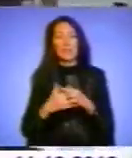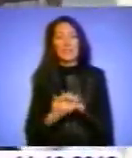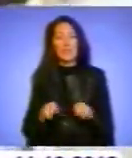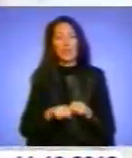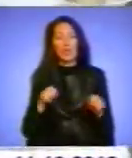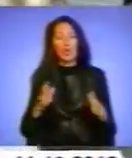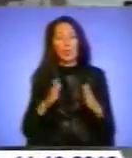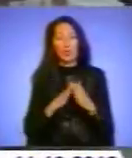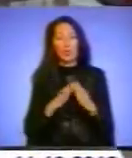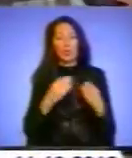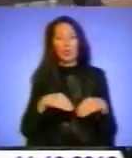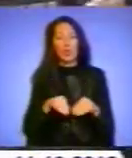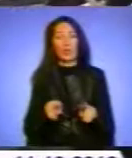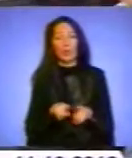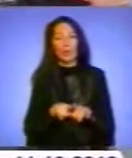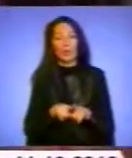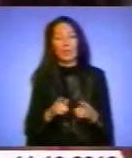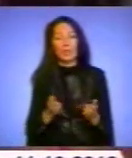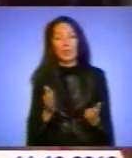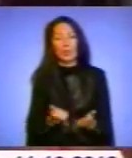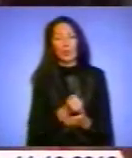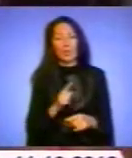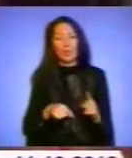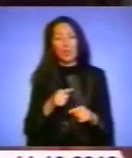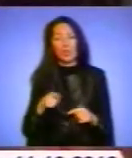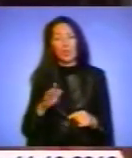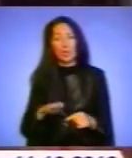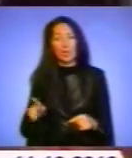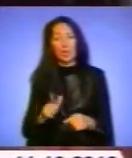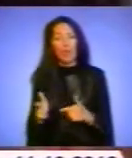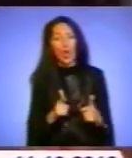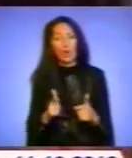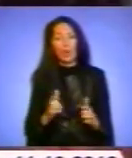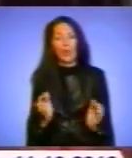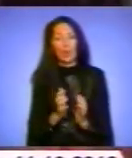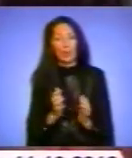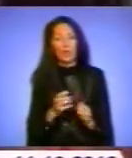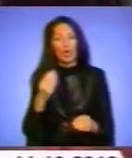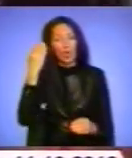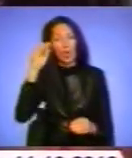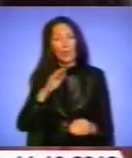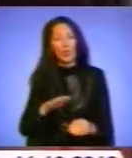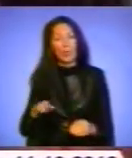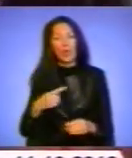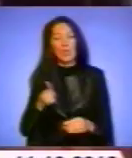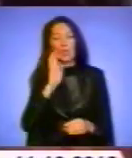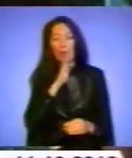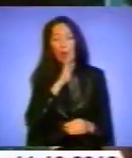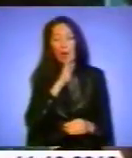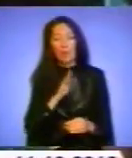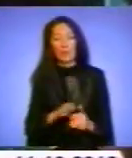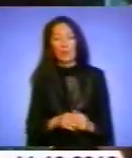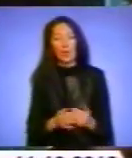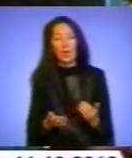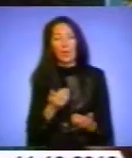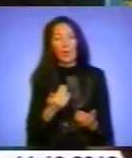де знайдуть рідних і інші знедолені діти. А чи готові опікуватись чужими дітьми, за прикладом Надії Глядик, інші мами краю? Напевно,